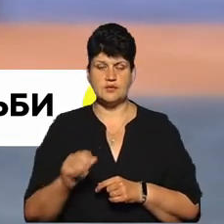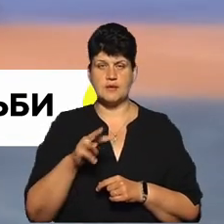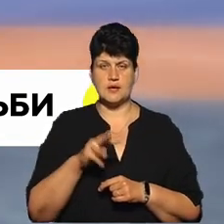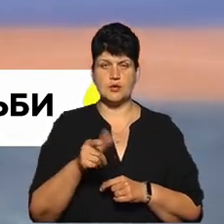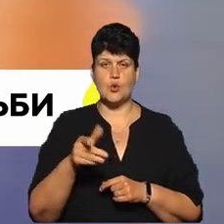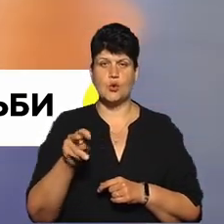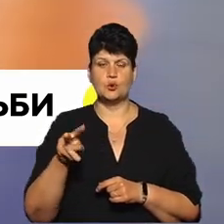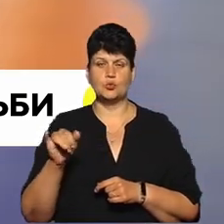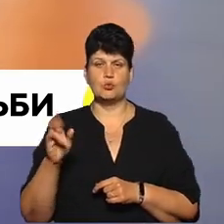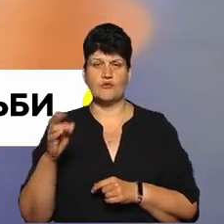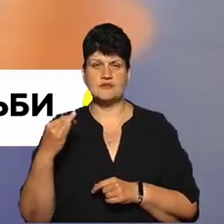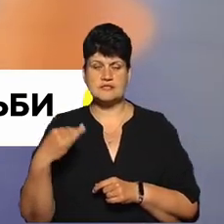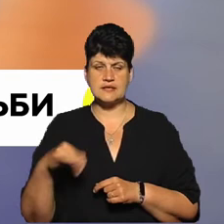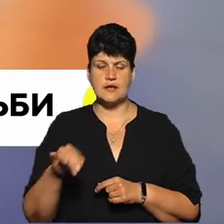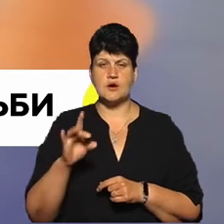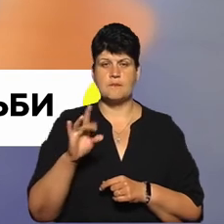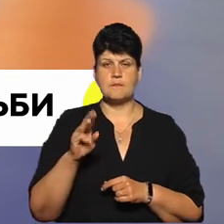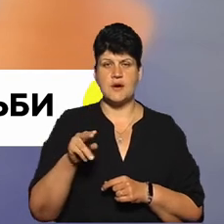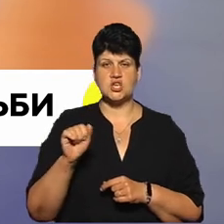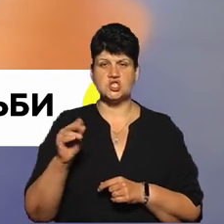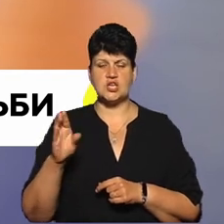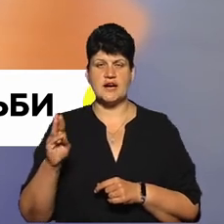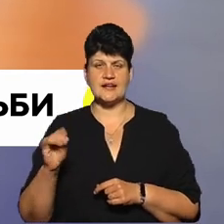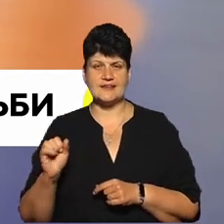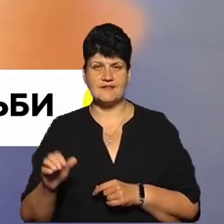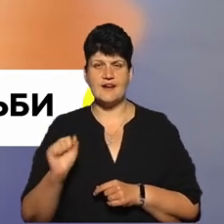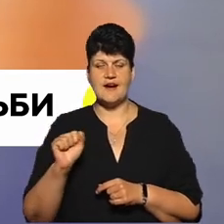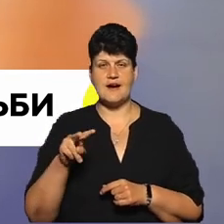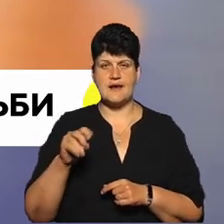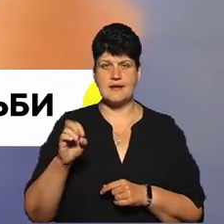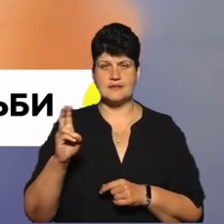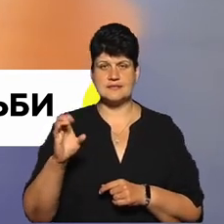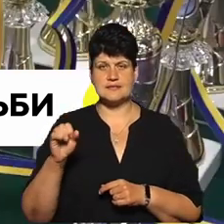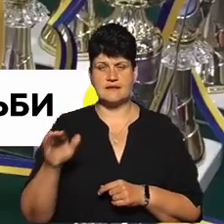Мірзоєв, Рамзан Пашаєв, Микита Алєксєєв, Владислав